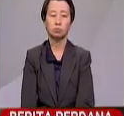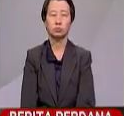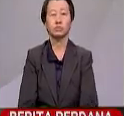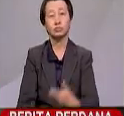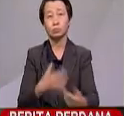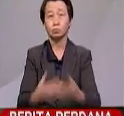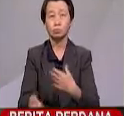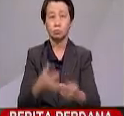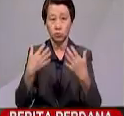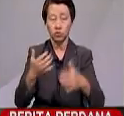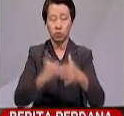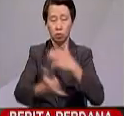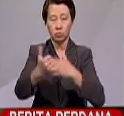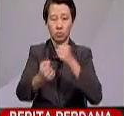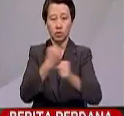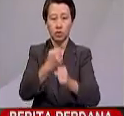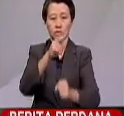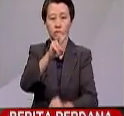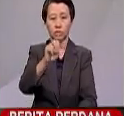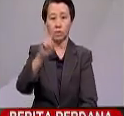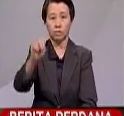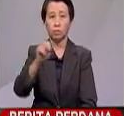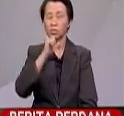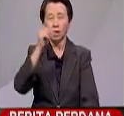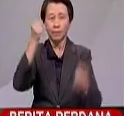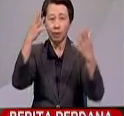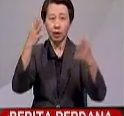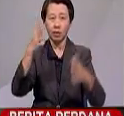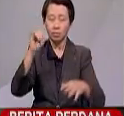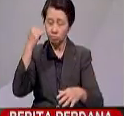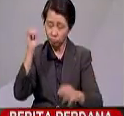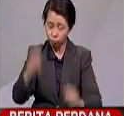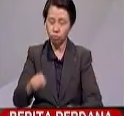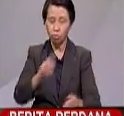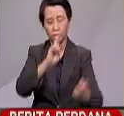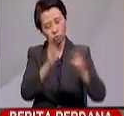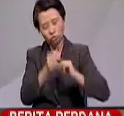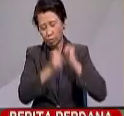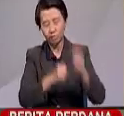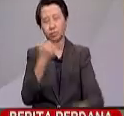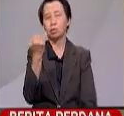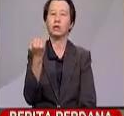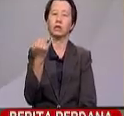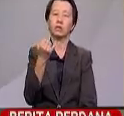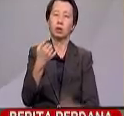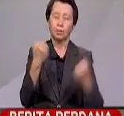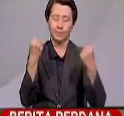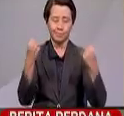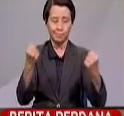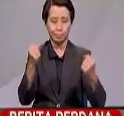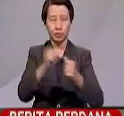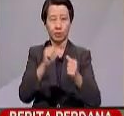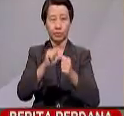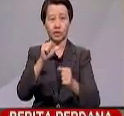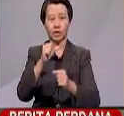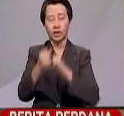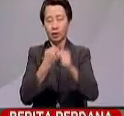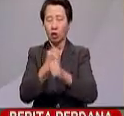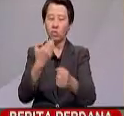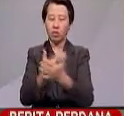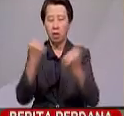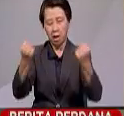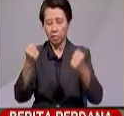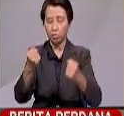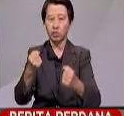Biarpun kita sudah memasuki tahun 2020, tidak ramai yang mampu mengubah sikap walaupun menanam azam setiap kali menjelang tahun